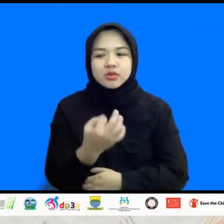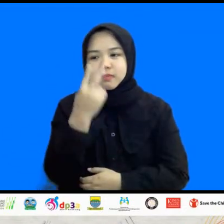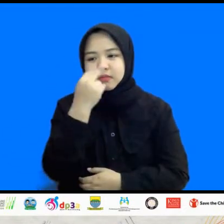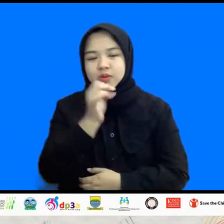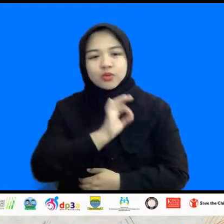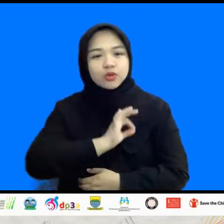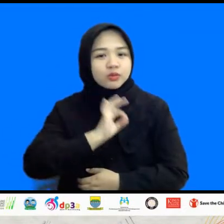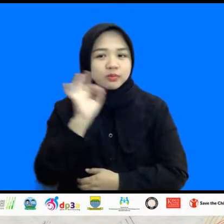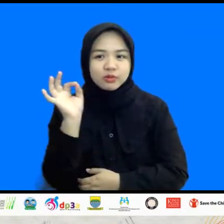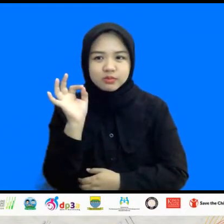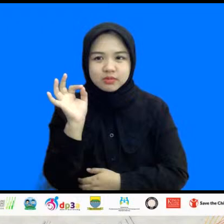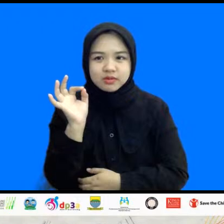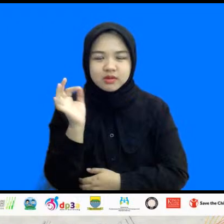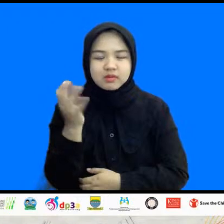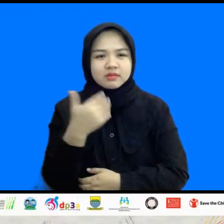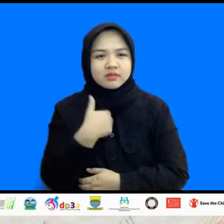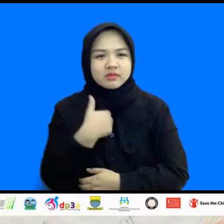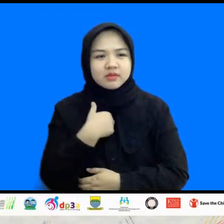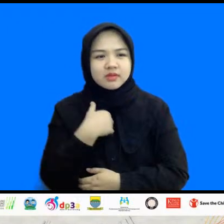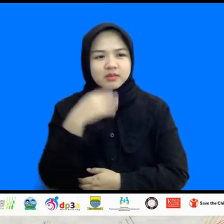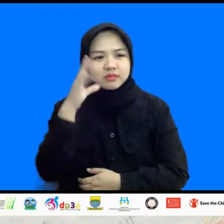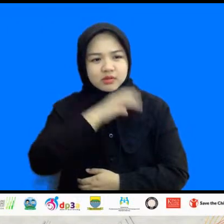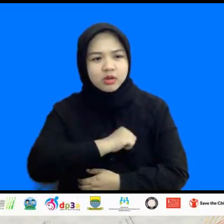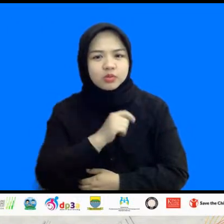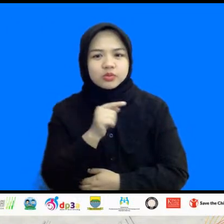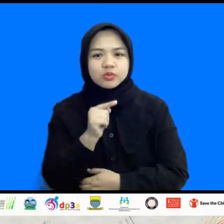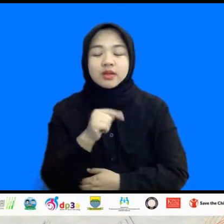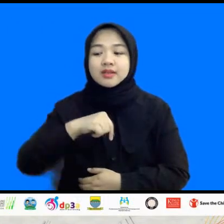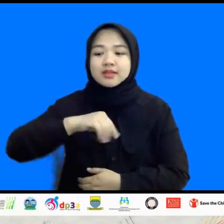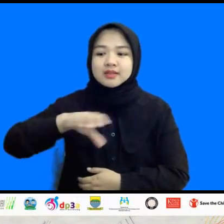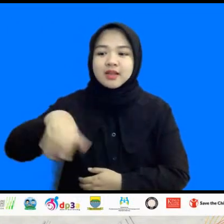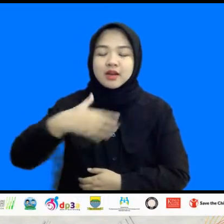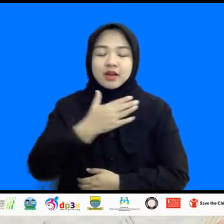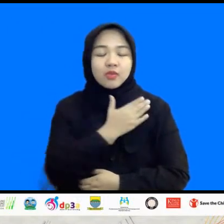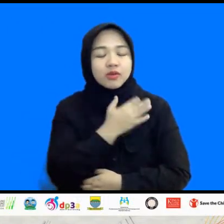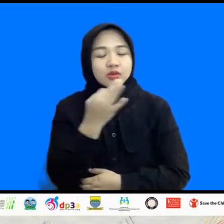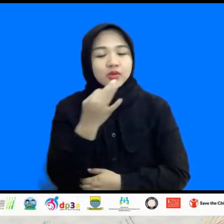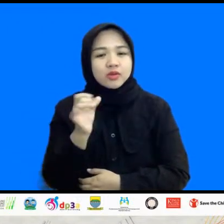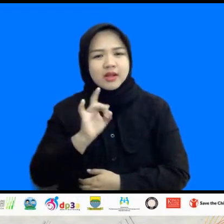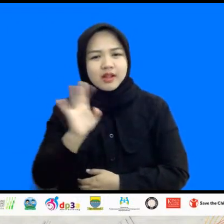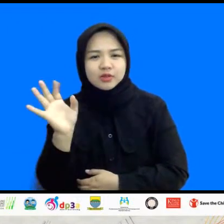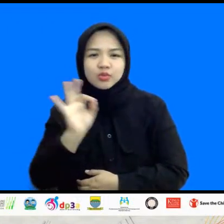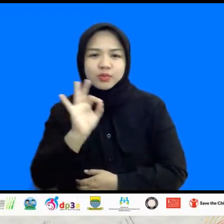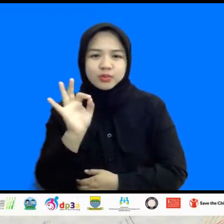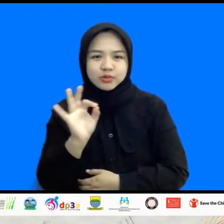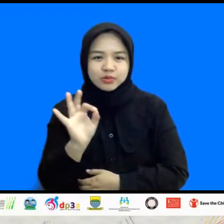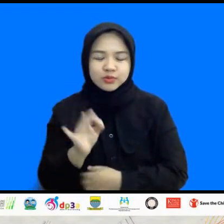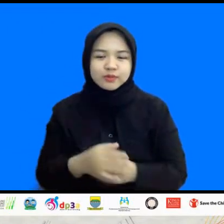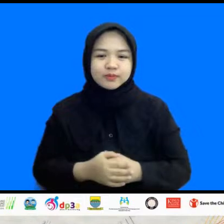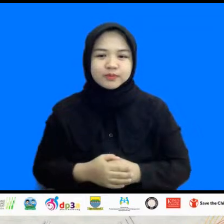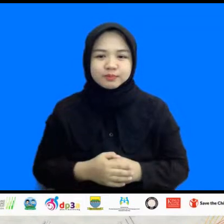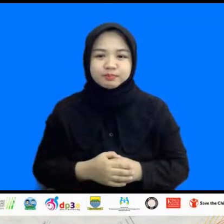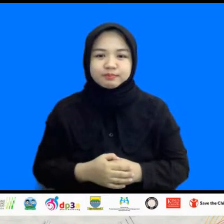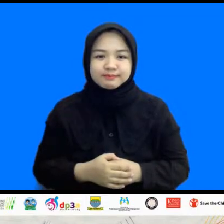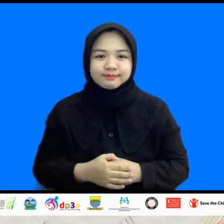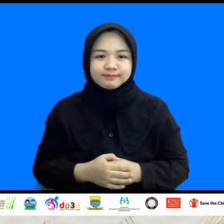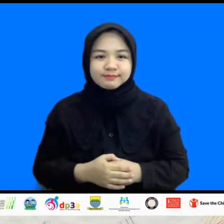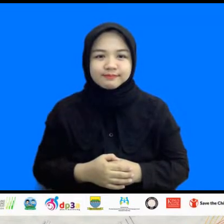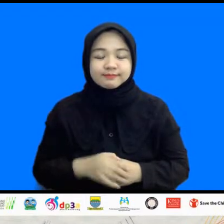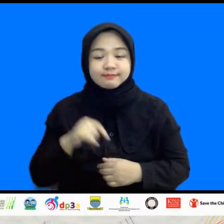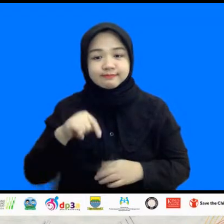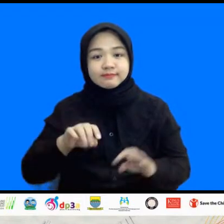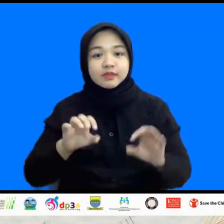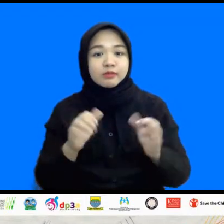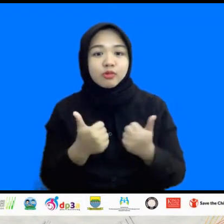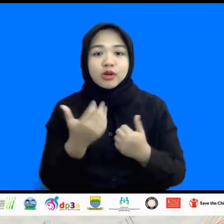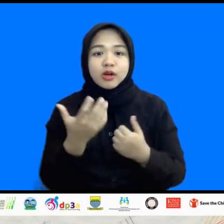tetapi juga setahu kami ya di daerah kabupaten kota yang lain gitu. Jadi satu model